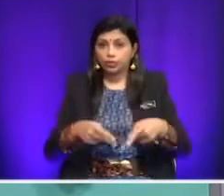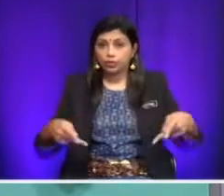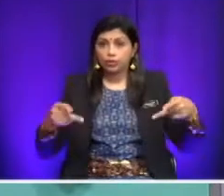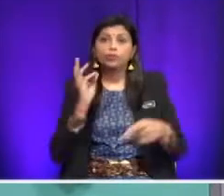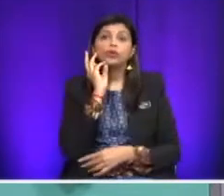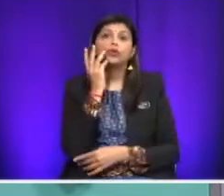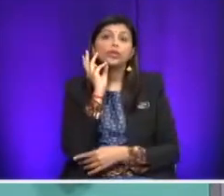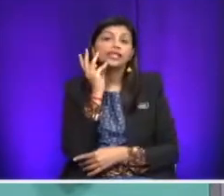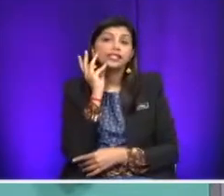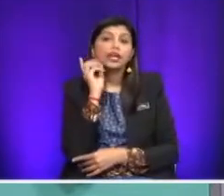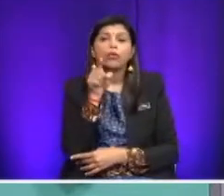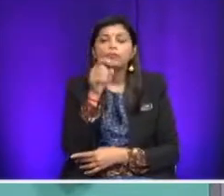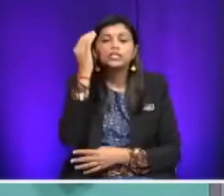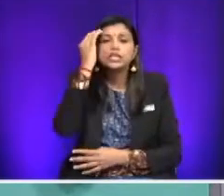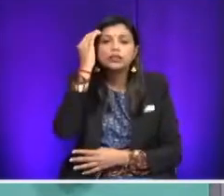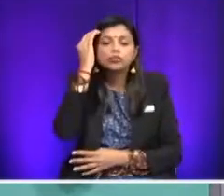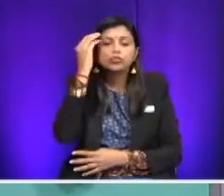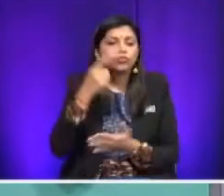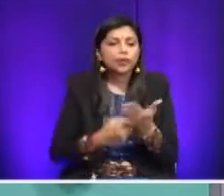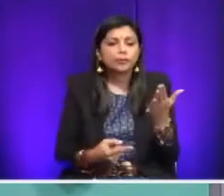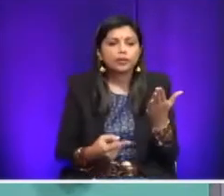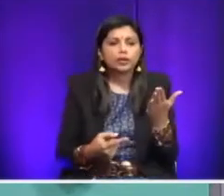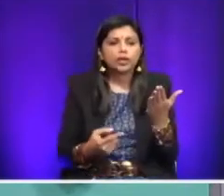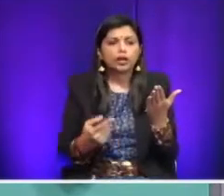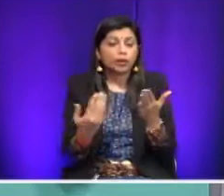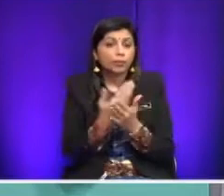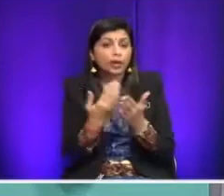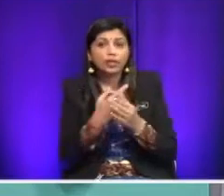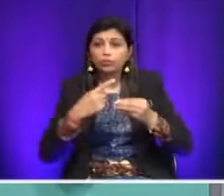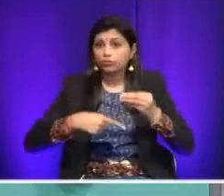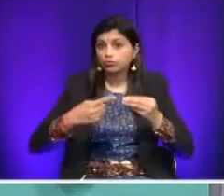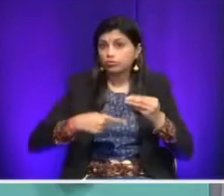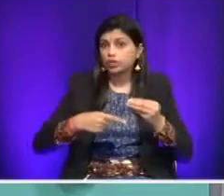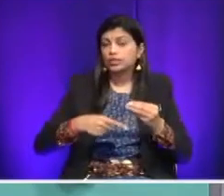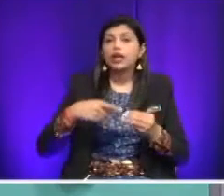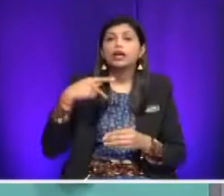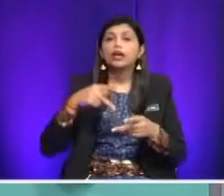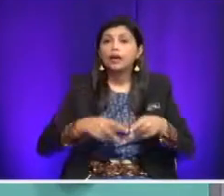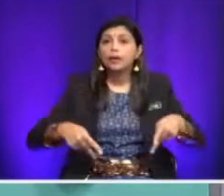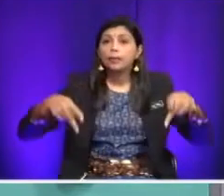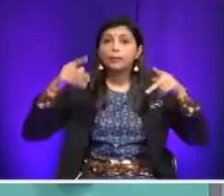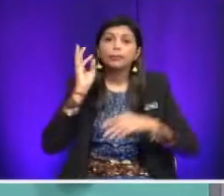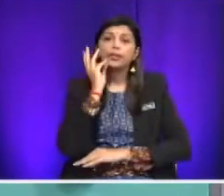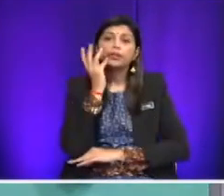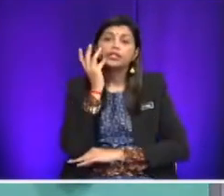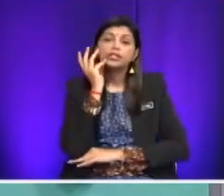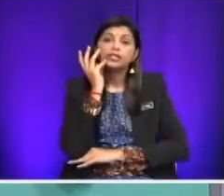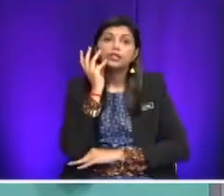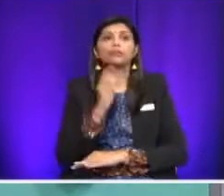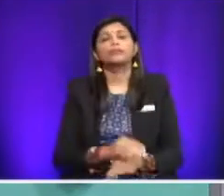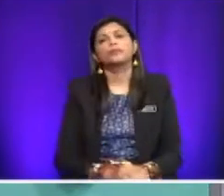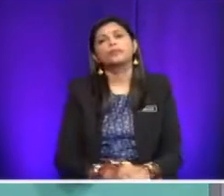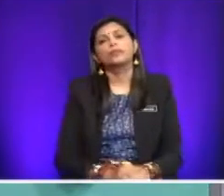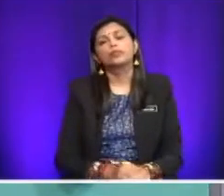yang paling terkini tetap melunasi dan juga kita ambil telefon bimbit ketemu ribet tahu apa penipu itu